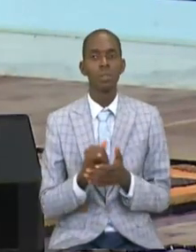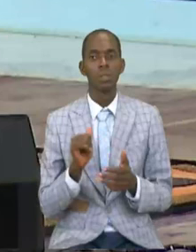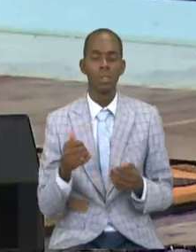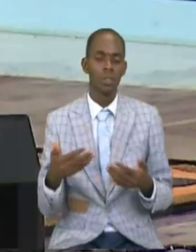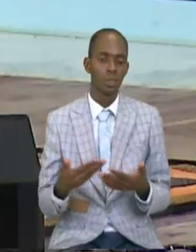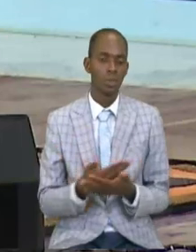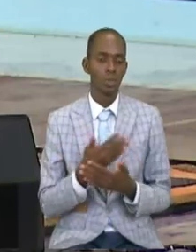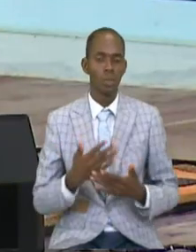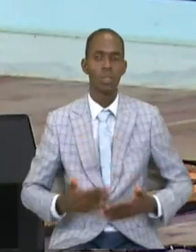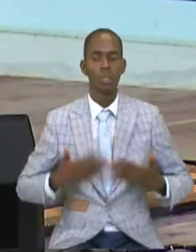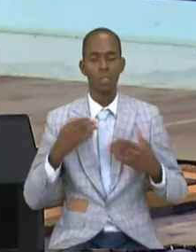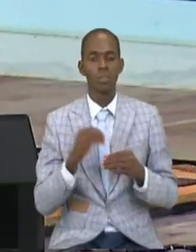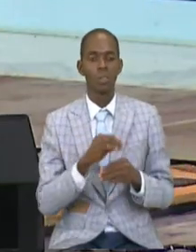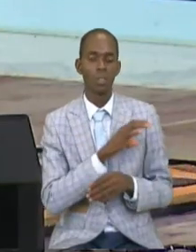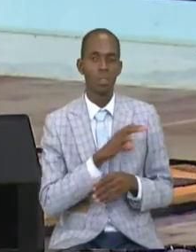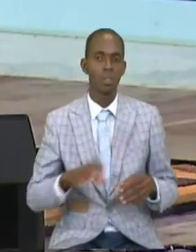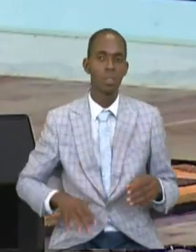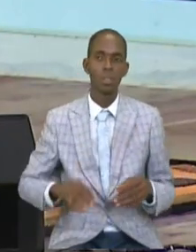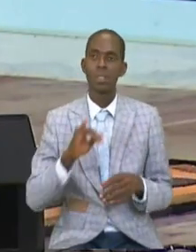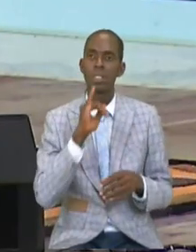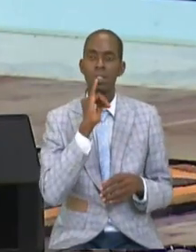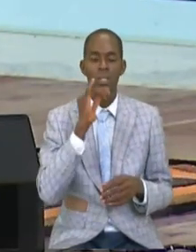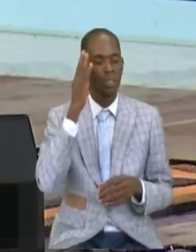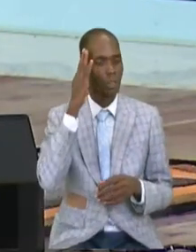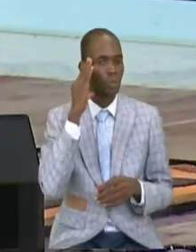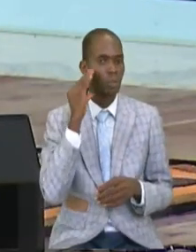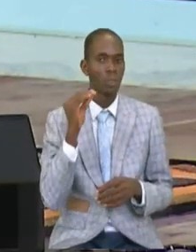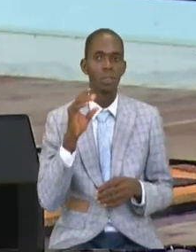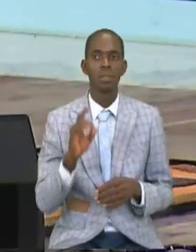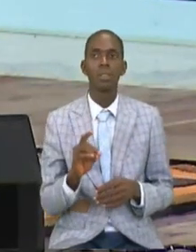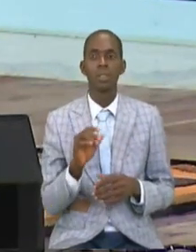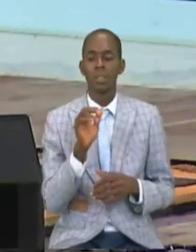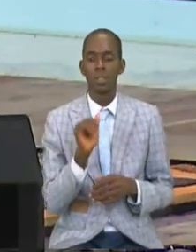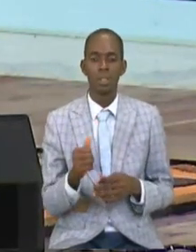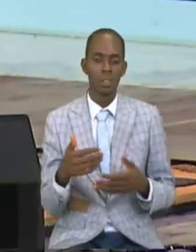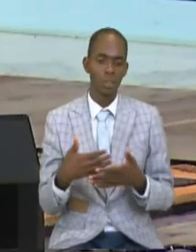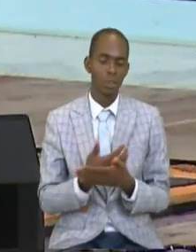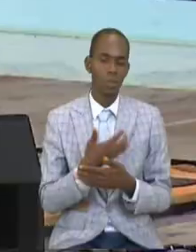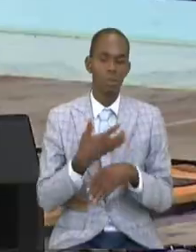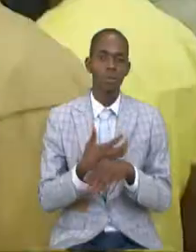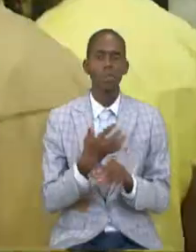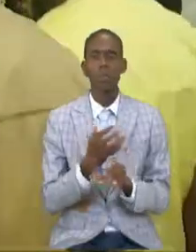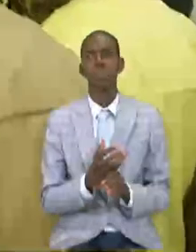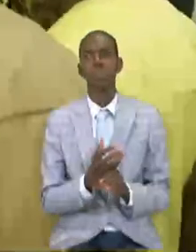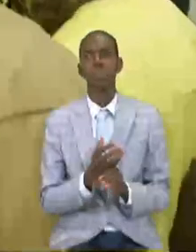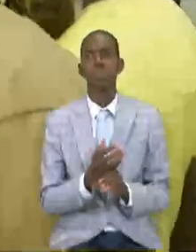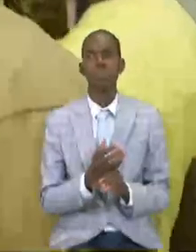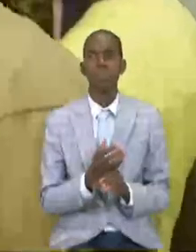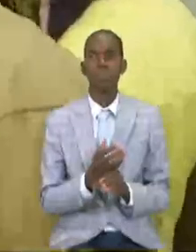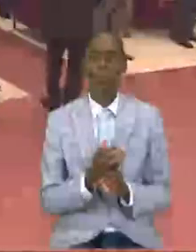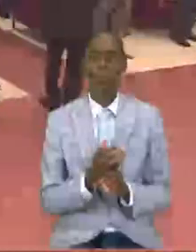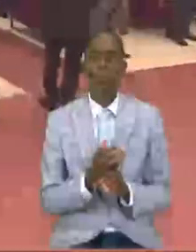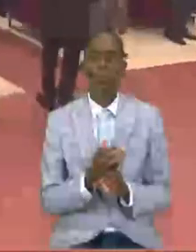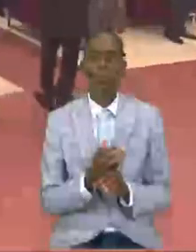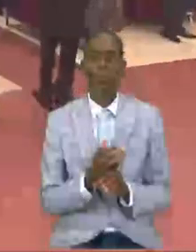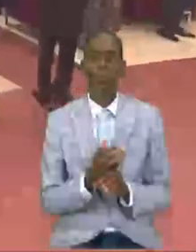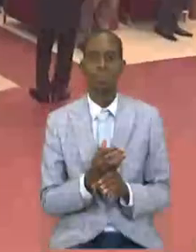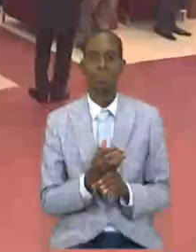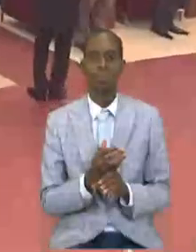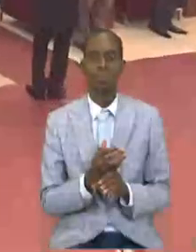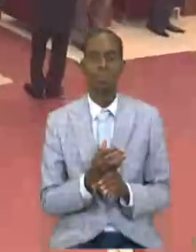Une nouvelle œuvre de grâce est effectuée. Une nouvelle vie expérimentée. Une nouvelle